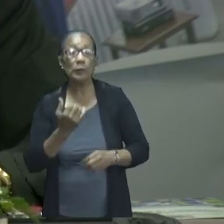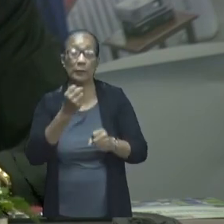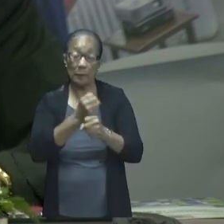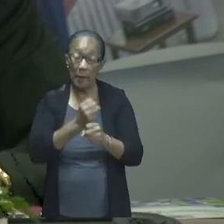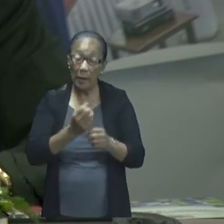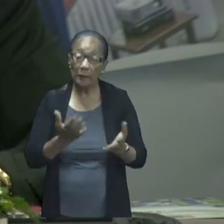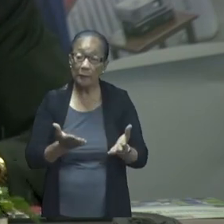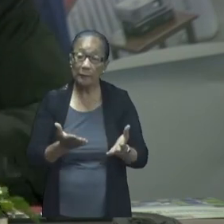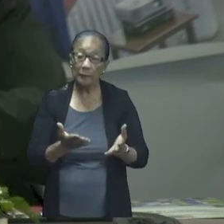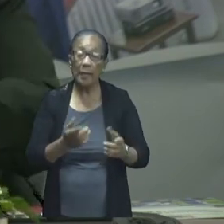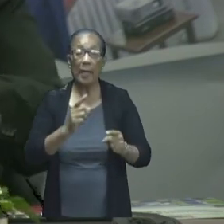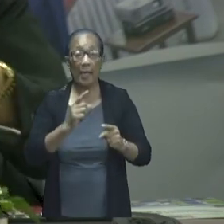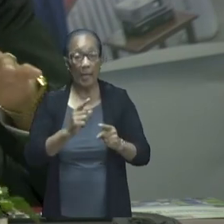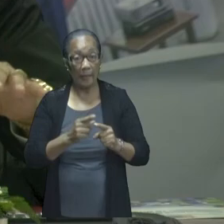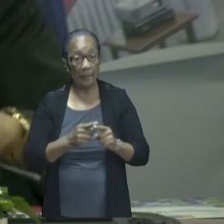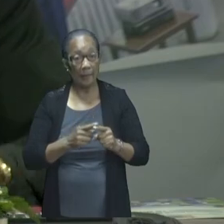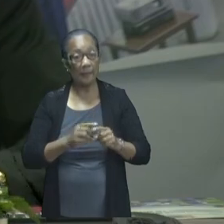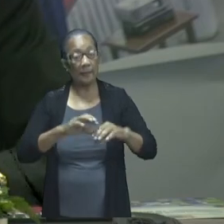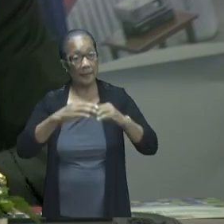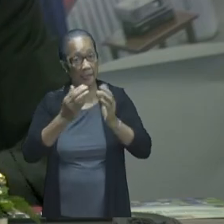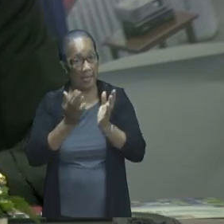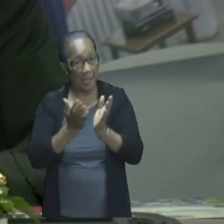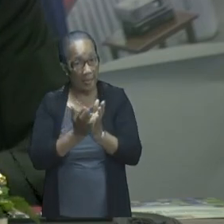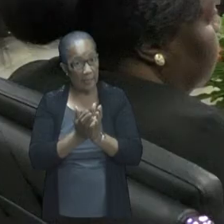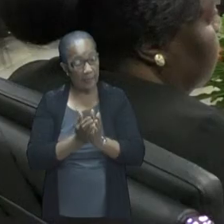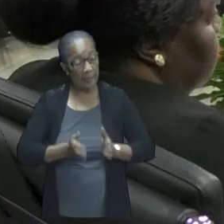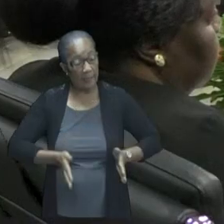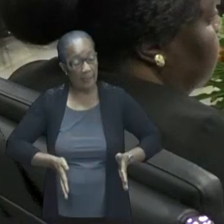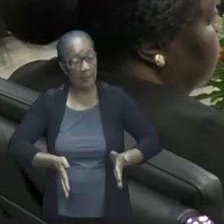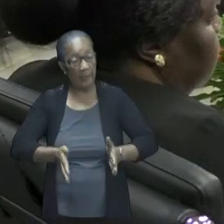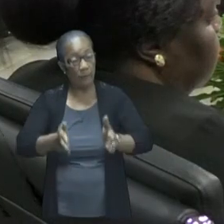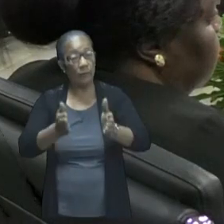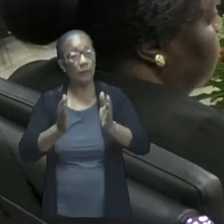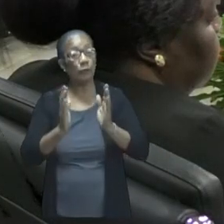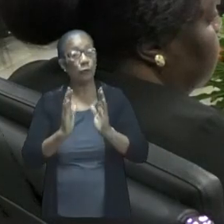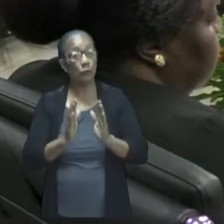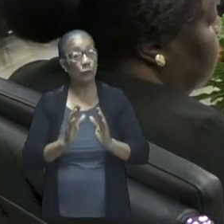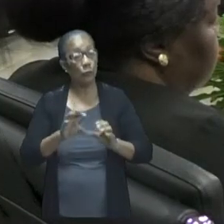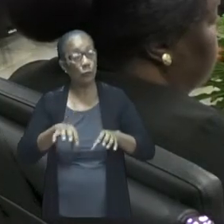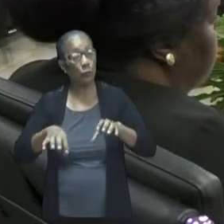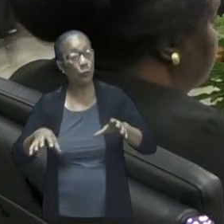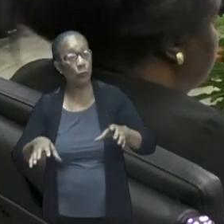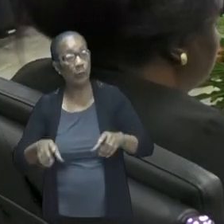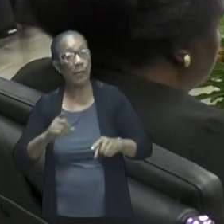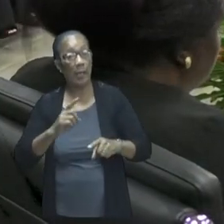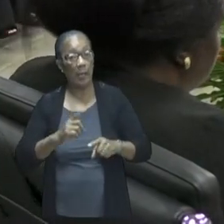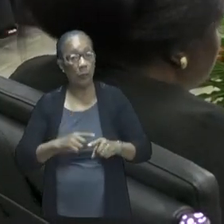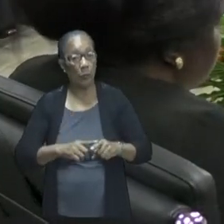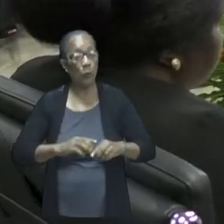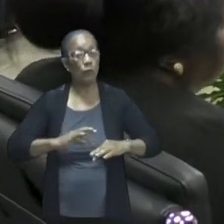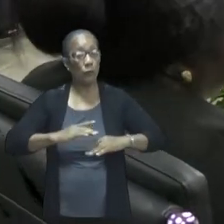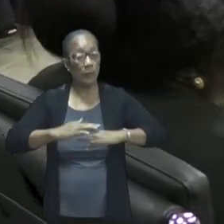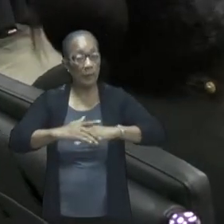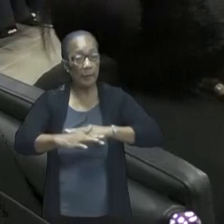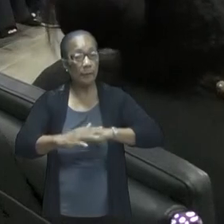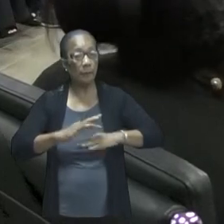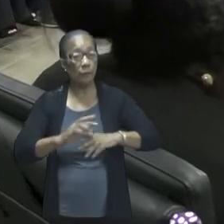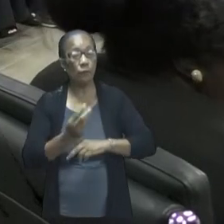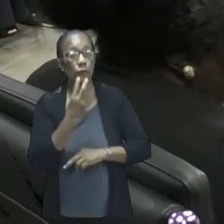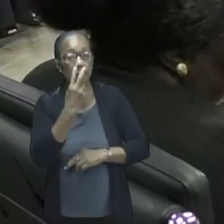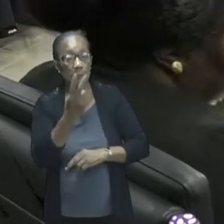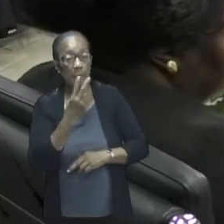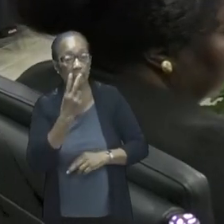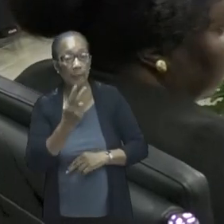zien en dat ze in slaap in de infrastructuur zaken die te maken hebben ook met logistieke voorzieningen zaken die te maken